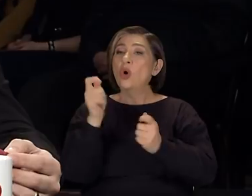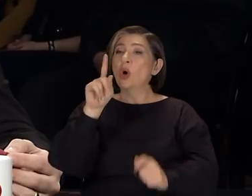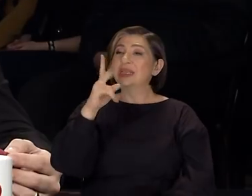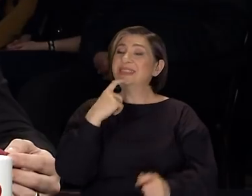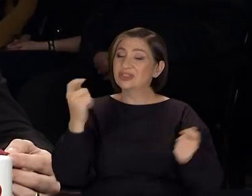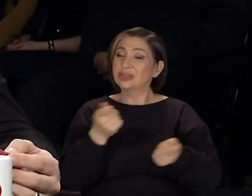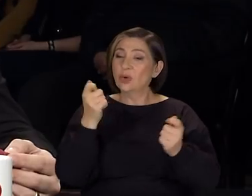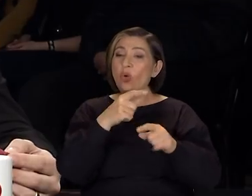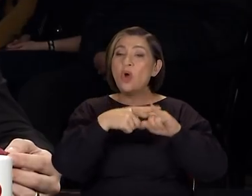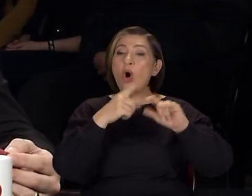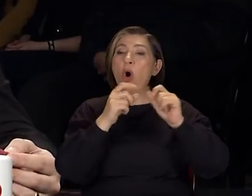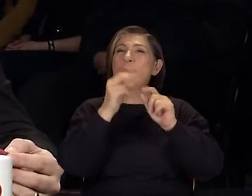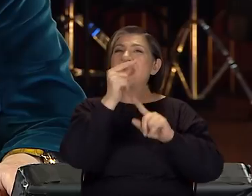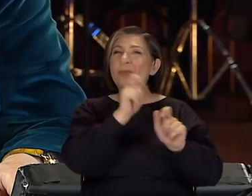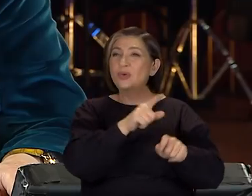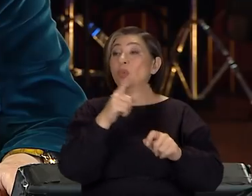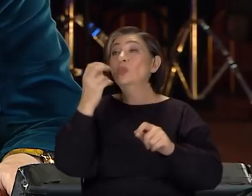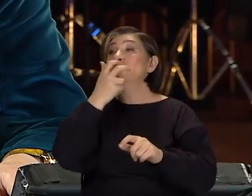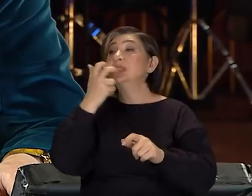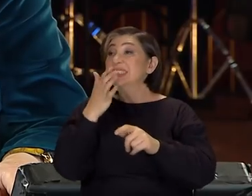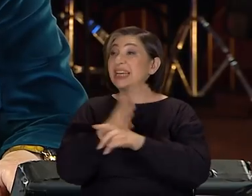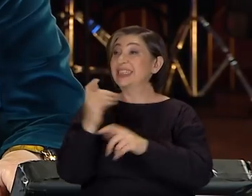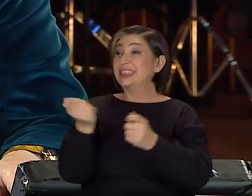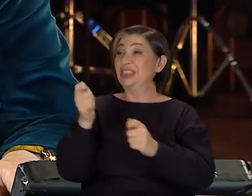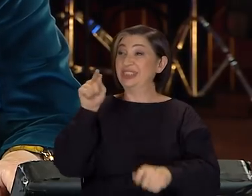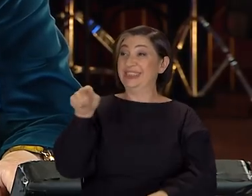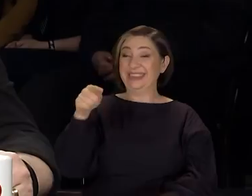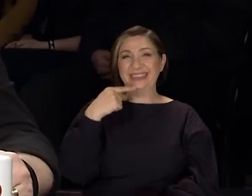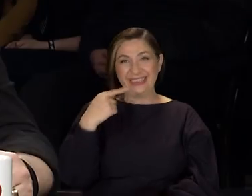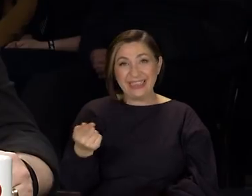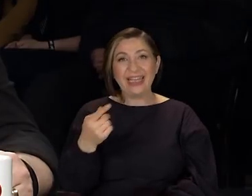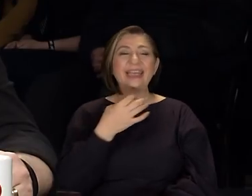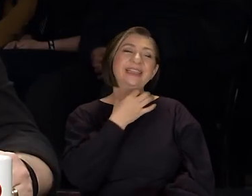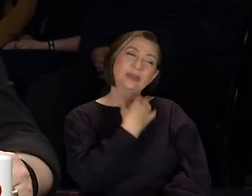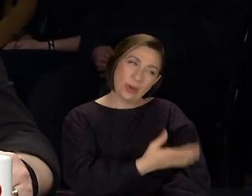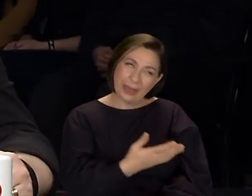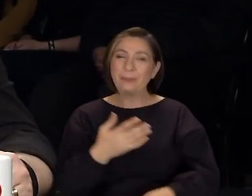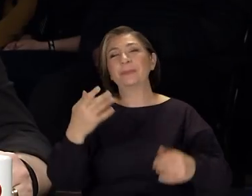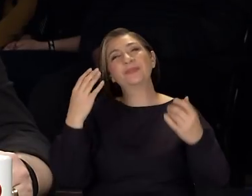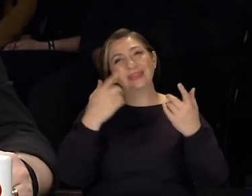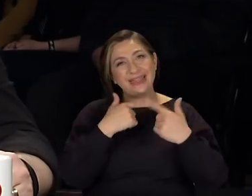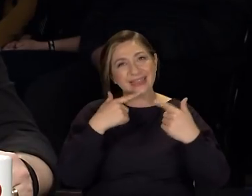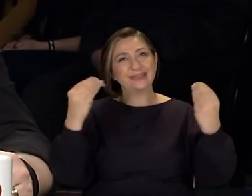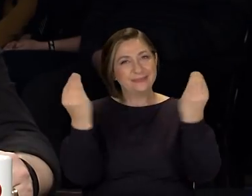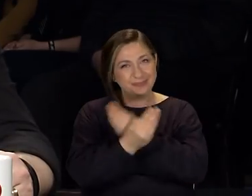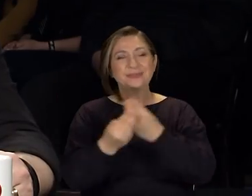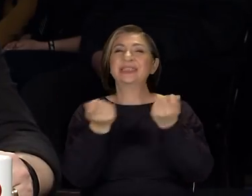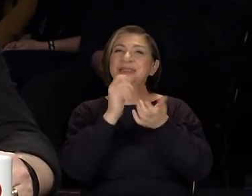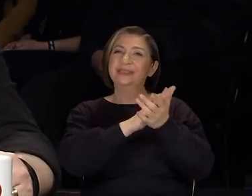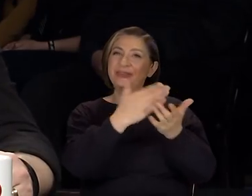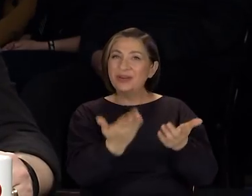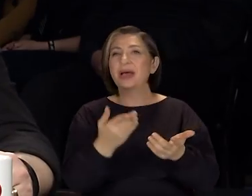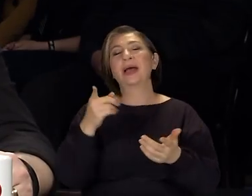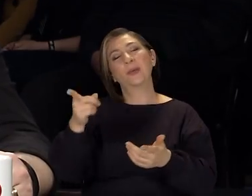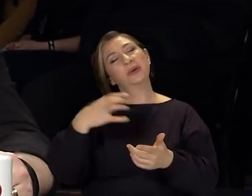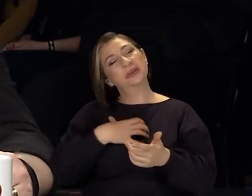sene çalıştın. Onu hobi olarak yapıyordun. Müziği hobi olarak yapmıyordun bu zaman içerisinde dedi. Teşekkür ettim. Sağ olsunlar. Onlar da